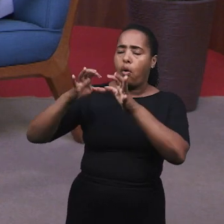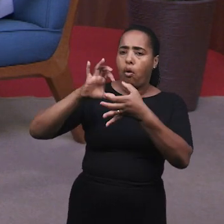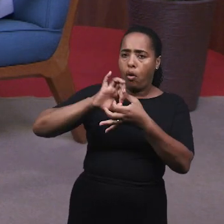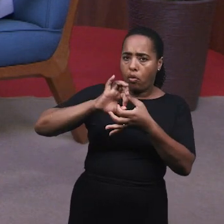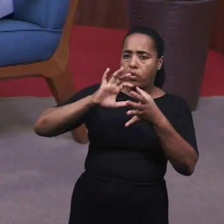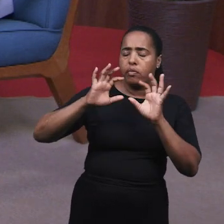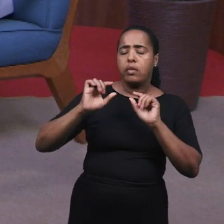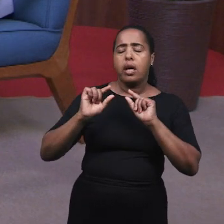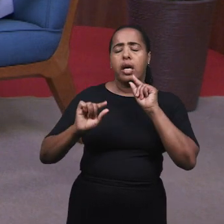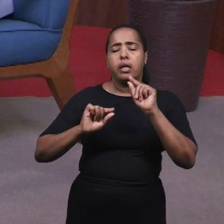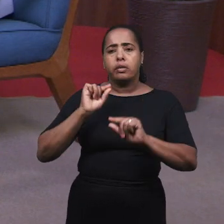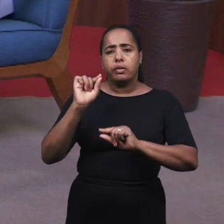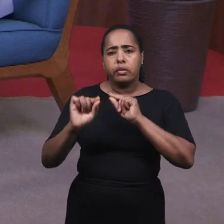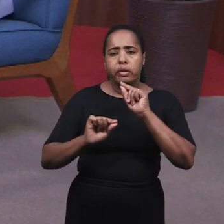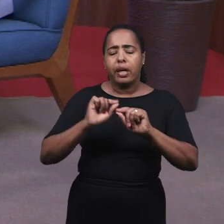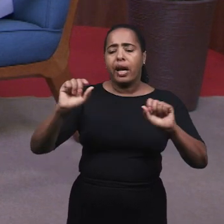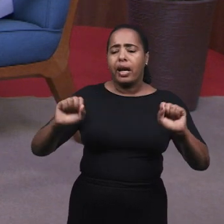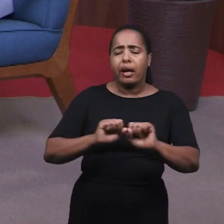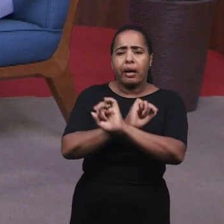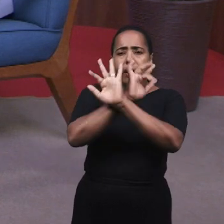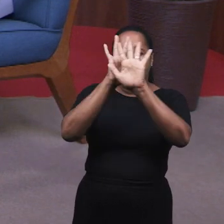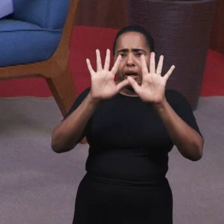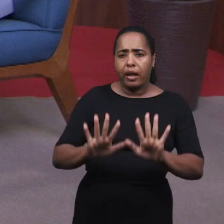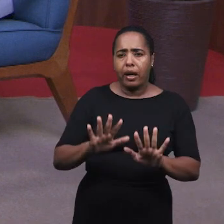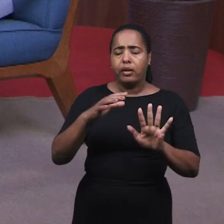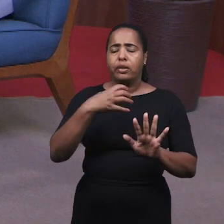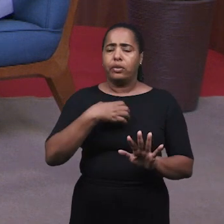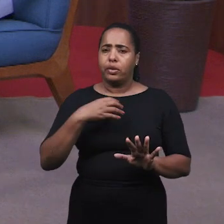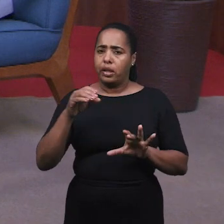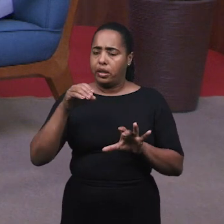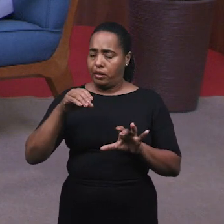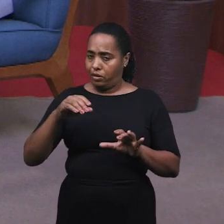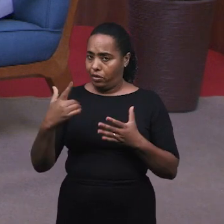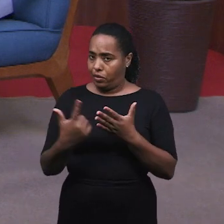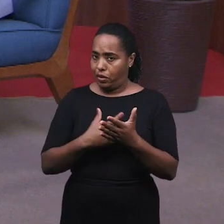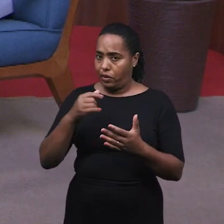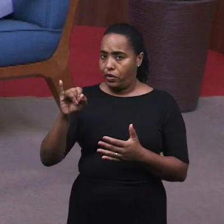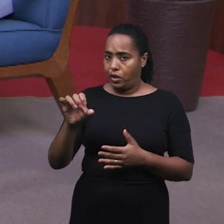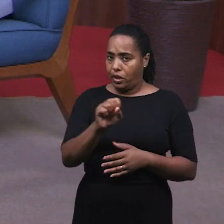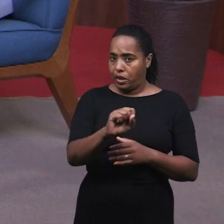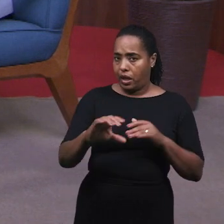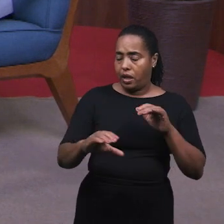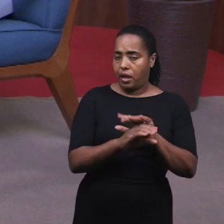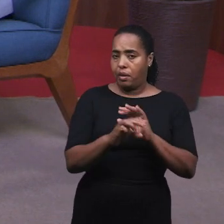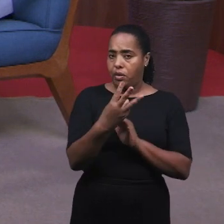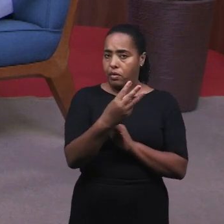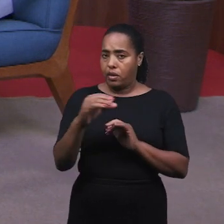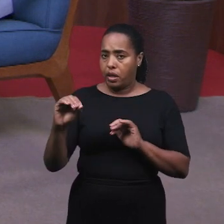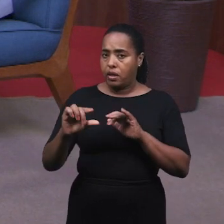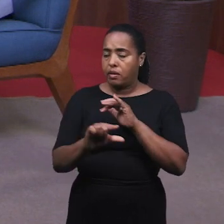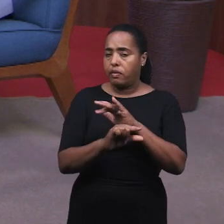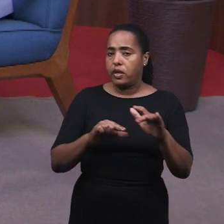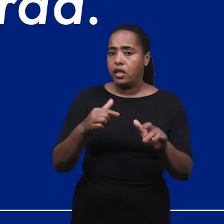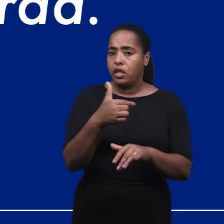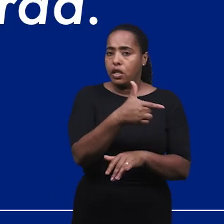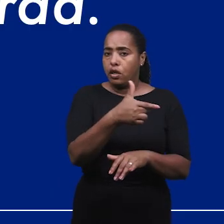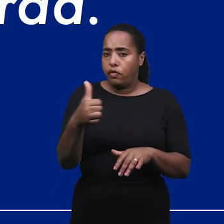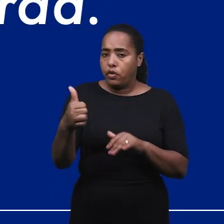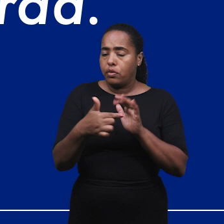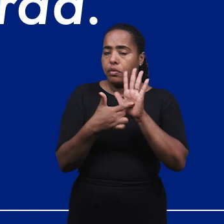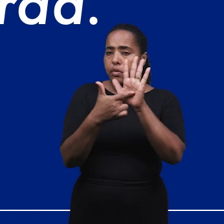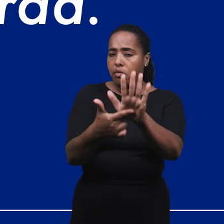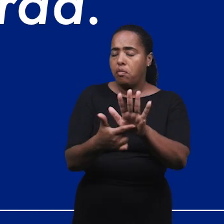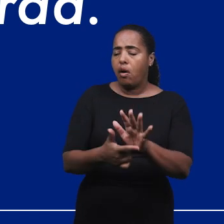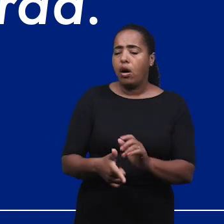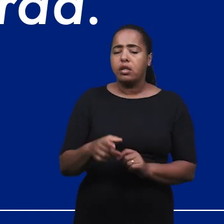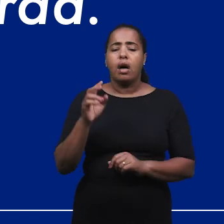qui est très claire dans ce sens. Ésaïe chapitre 30, verset 21 qui dit, tes oreilles entendront la